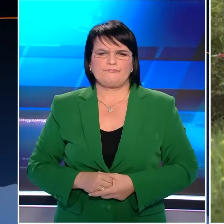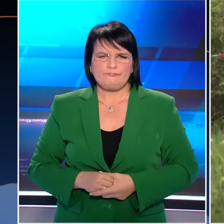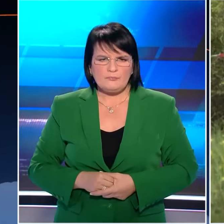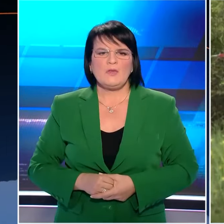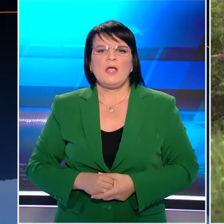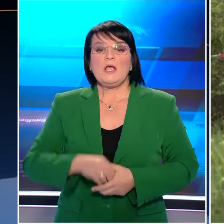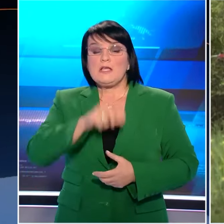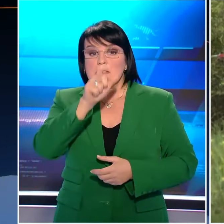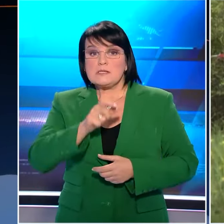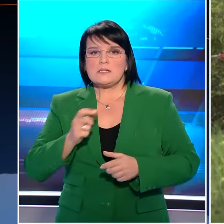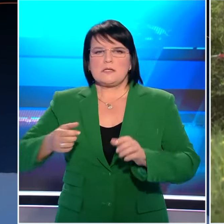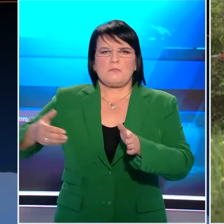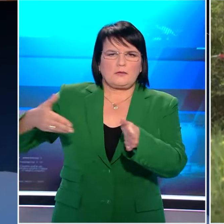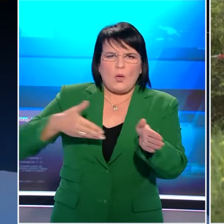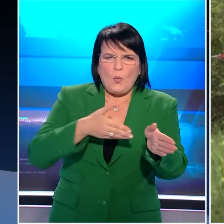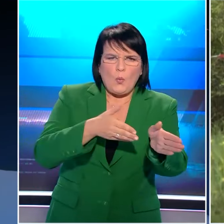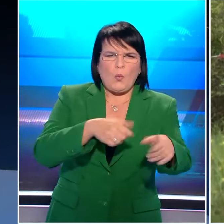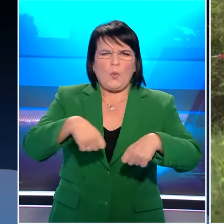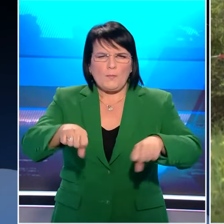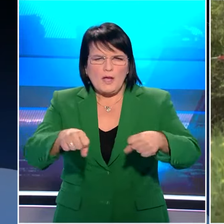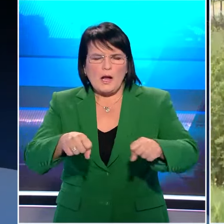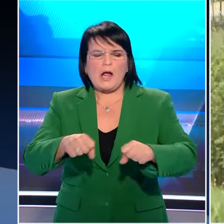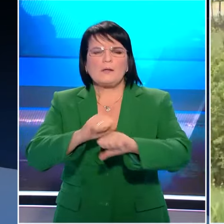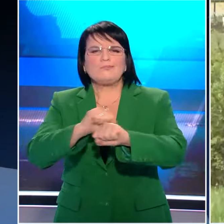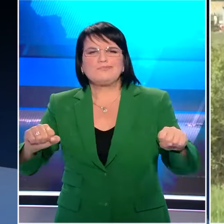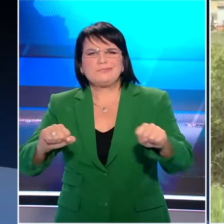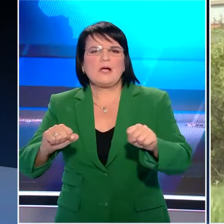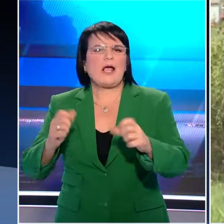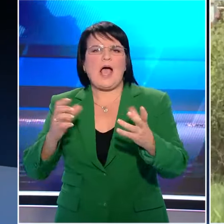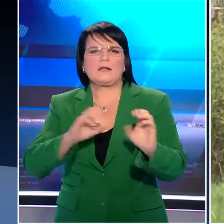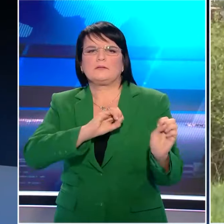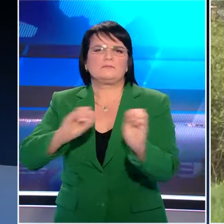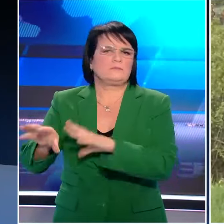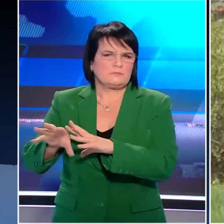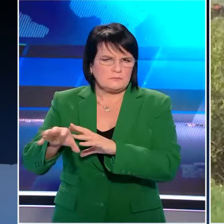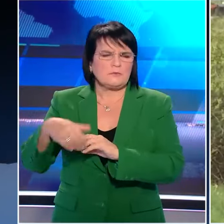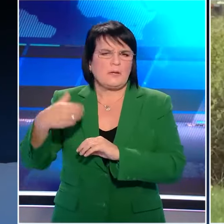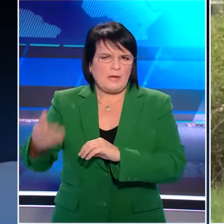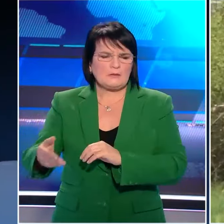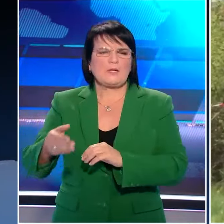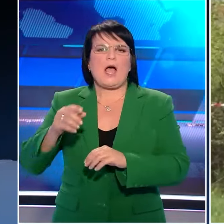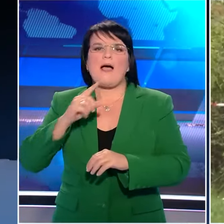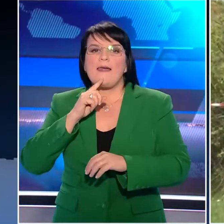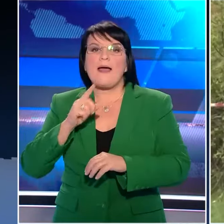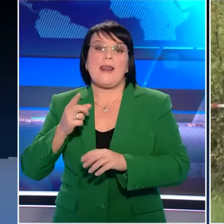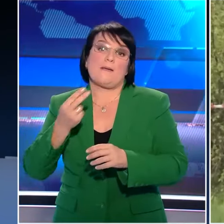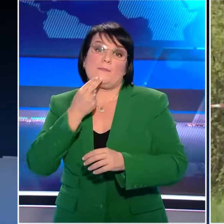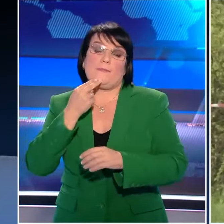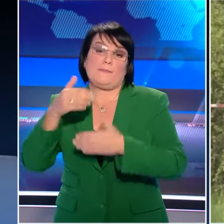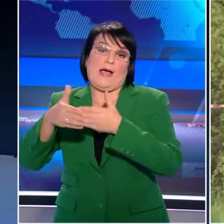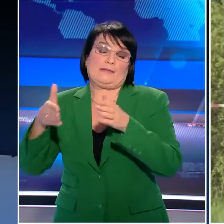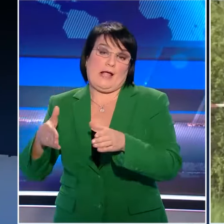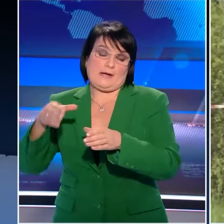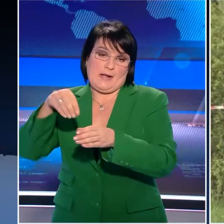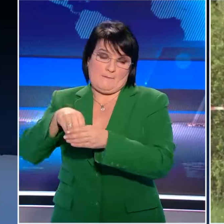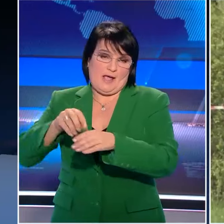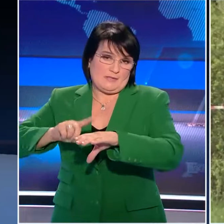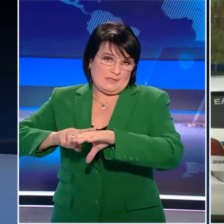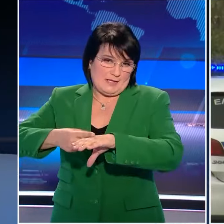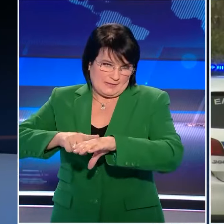να φύγουν από το σημείο, οι δράστες διαπίστωσαν πως η μία μηχανή διαφυγής είπε στη βλάβη και την εγκατέλειψαν λίγα μέτρα πιο πέρα. Σύμφωνα με πληροφορίες, στην μπαταρία της